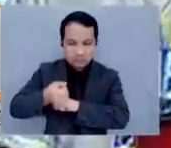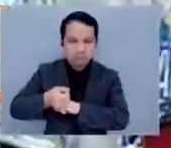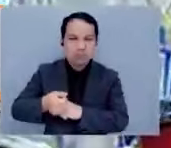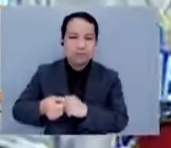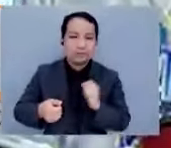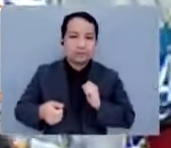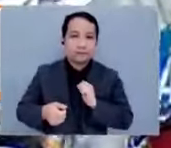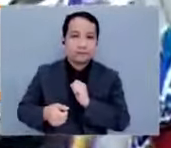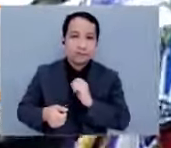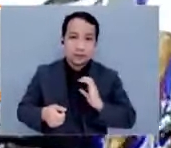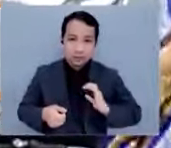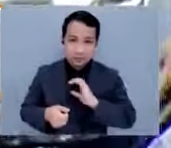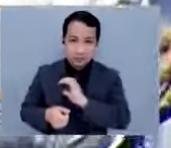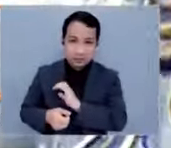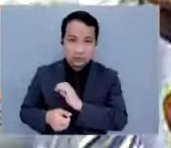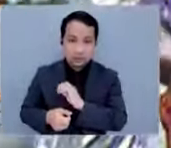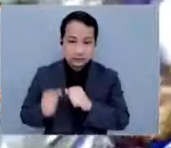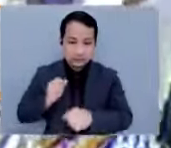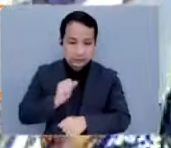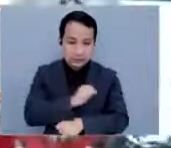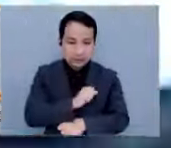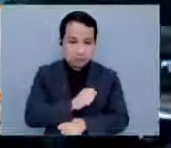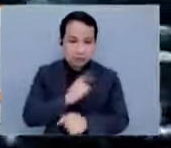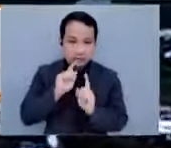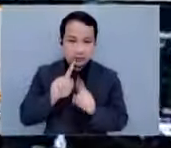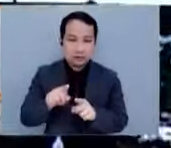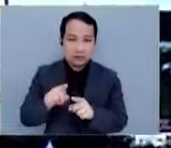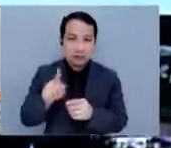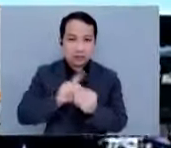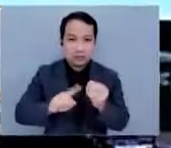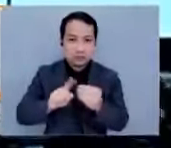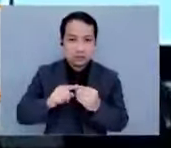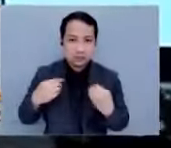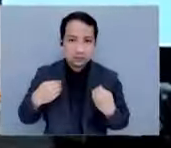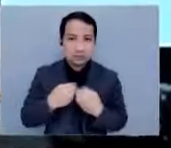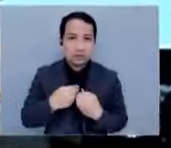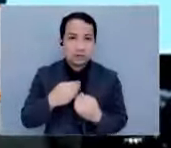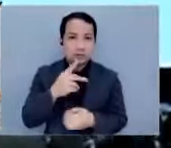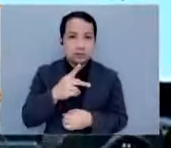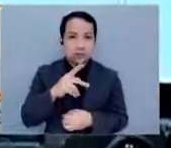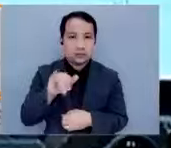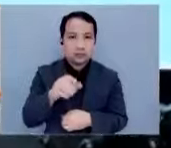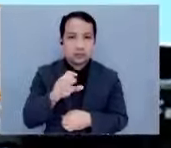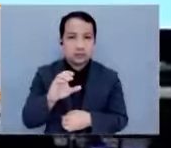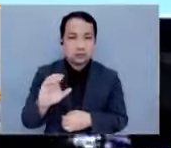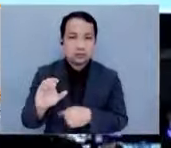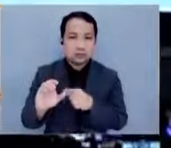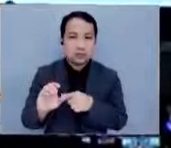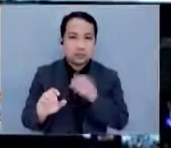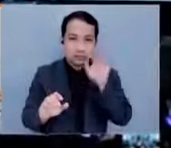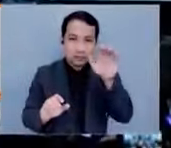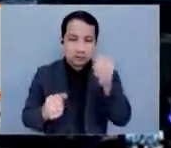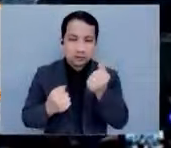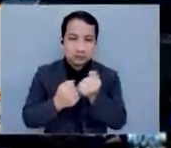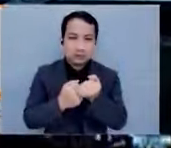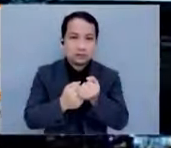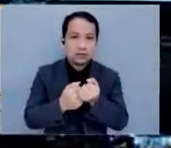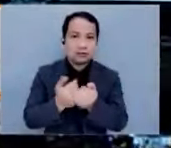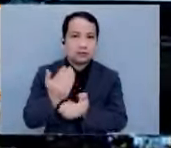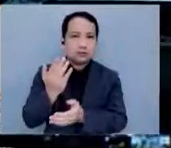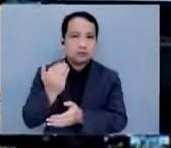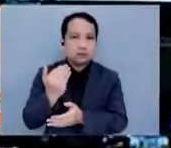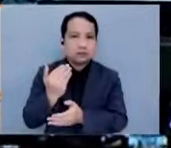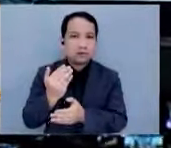mga akusasyon ng pag-aabuso umano sa mga dating miyembro ng Kingdom of Jesus Christ. Kaya sigaw ng mga taga-suporta ng pastor, magbitiw na